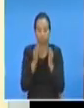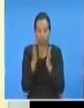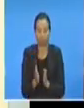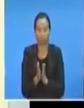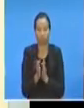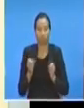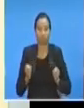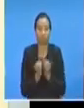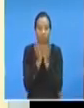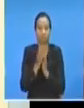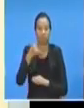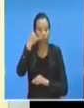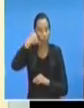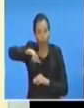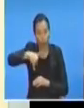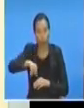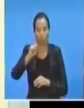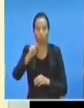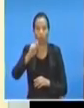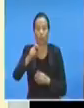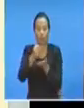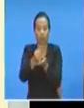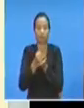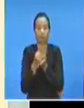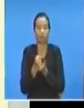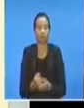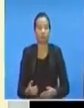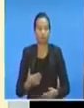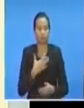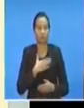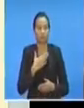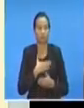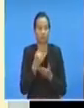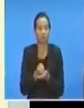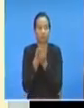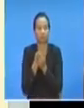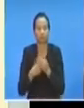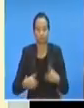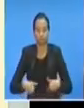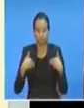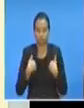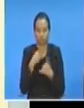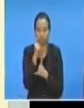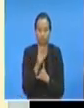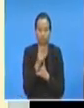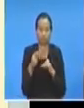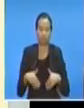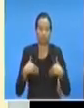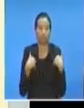จ้งเพื่อขอความช่วยเหลือเป็นการเร่งด่วนเพื่อให้ตนหรือผู้อื่นพ้นจากอันตรายแก่ชีวิตร่างกายหรือทรัพย์สิน